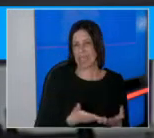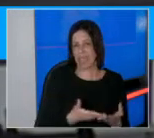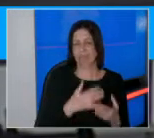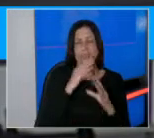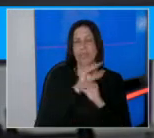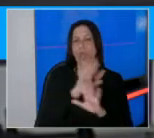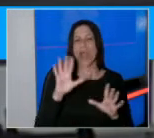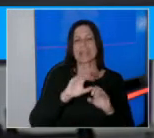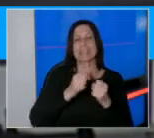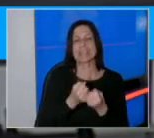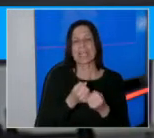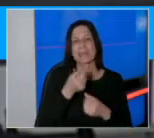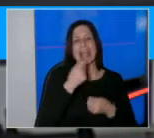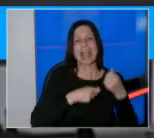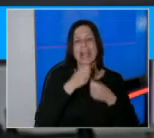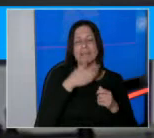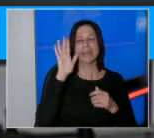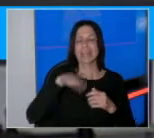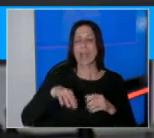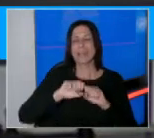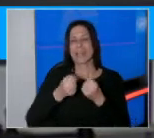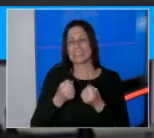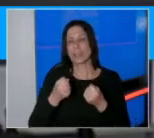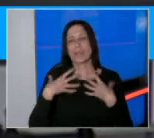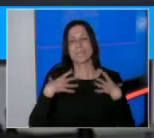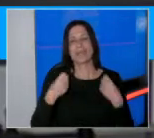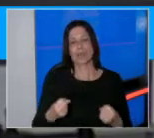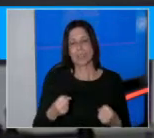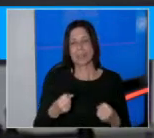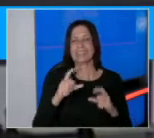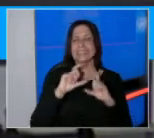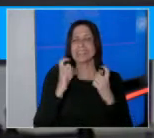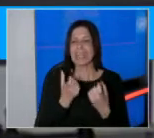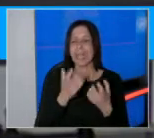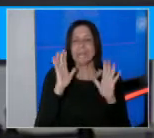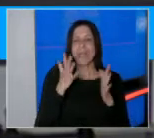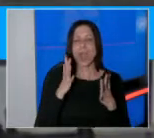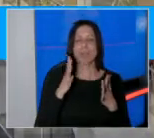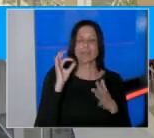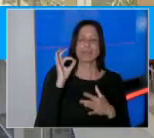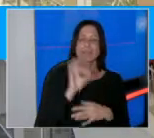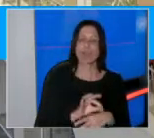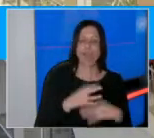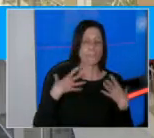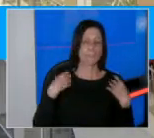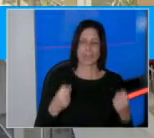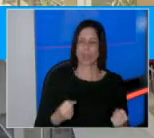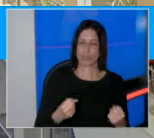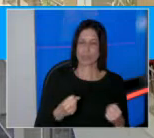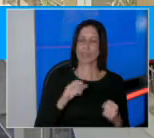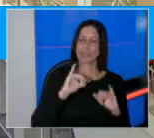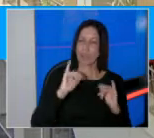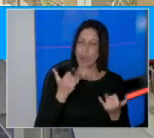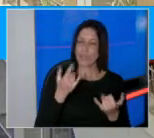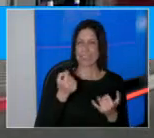רק על הנזקים הכלכליים, גם על הנזקים הבריאותיים. סגר מאוד מזיק מבחינה בריאותית. זה נכון